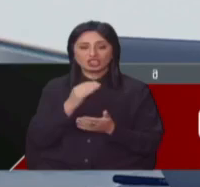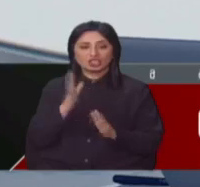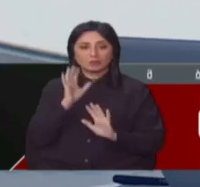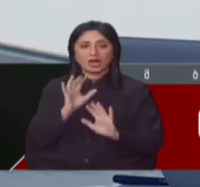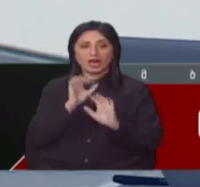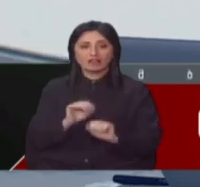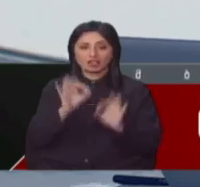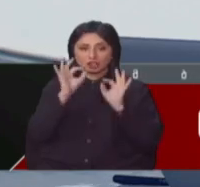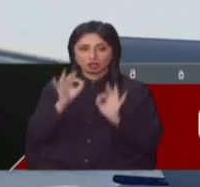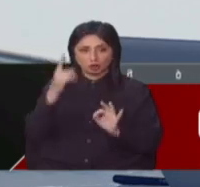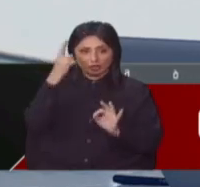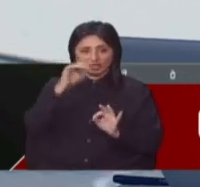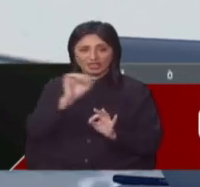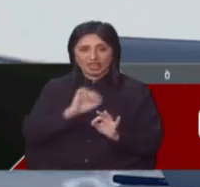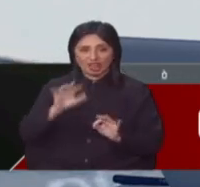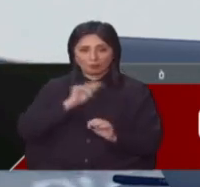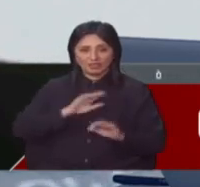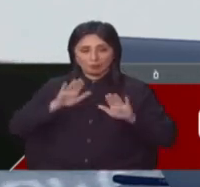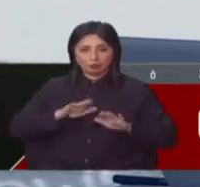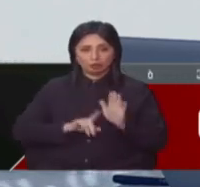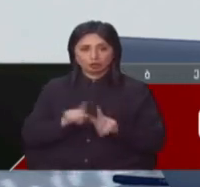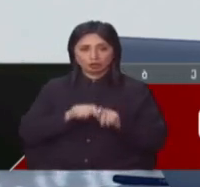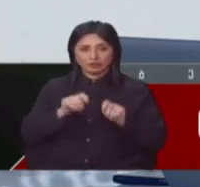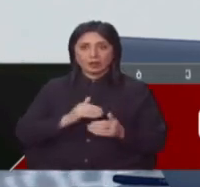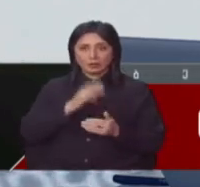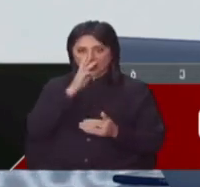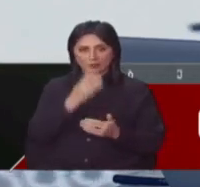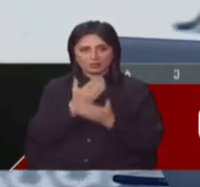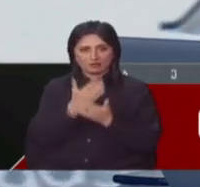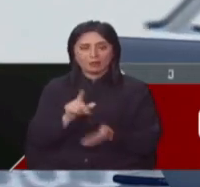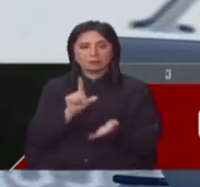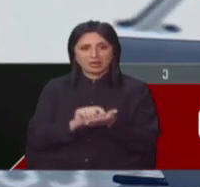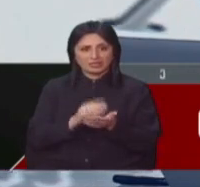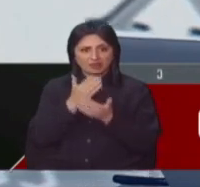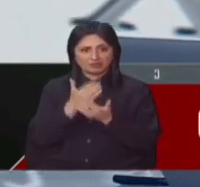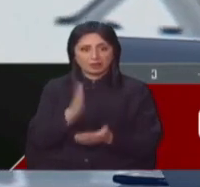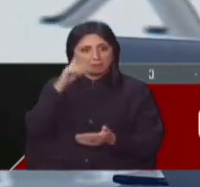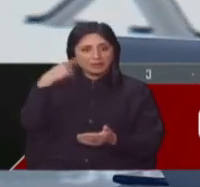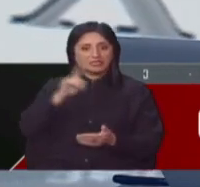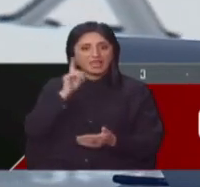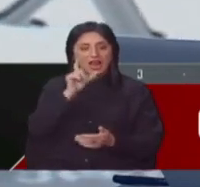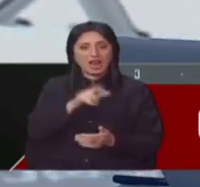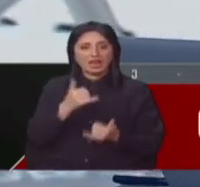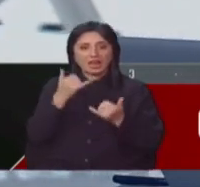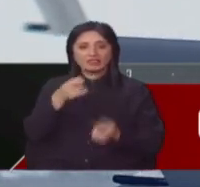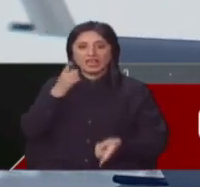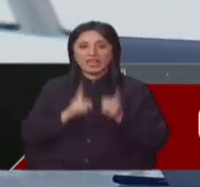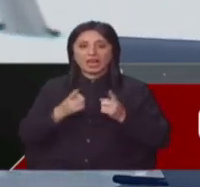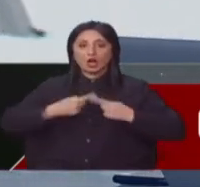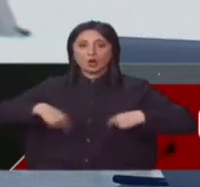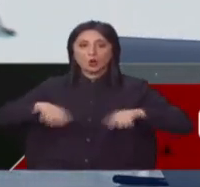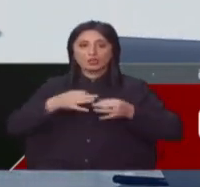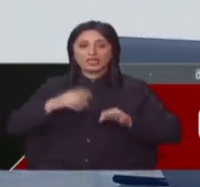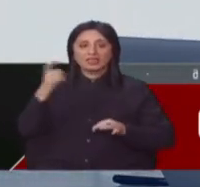მხარი დაუჭიროთ სწორ იდეებს, ევროპას სამუშაო ადგილების შექმნას, მაღალ ხელფასებსა და პენსიებს, პერსპექტივას ახალგაზრდებისთვის და რეალურ